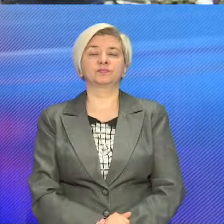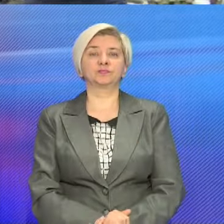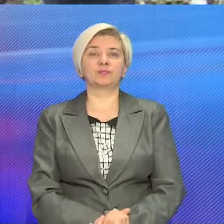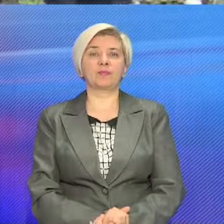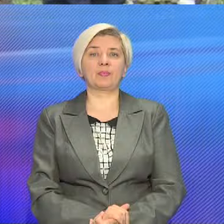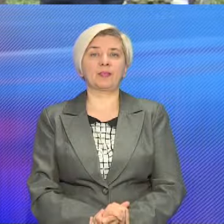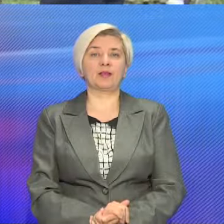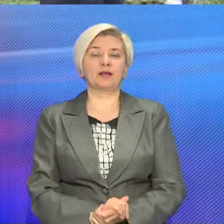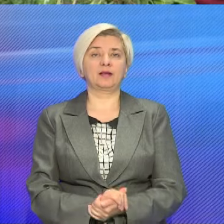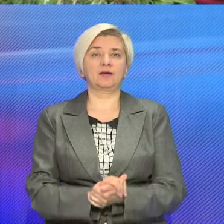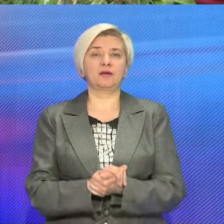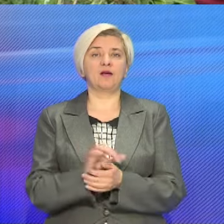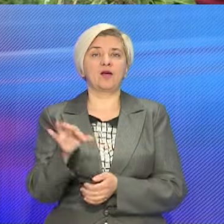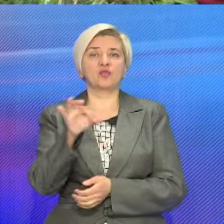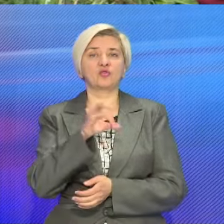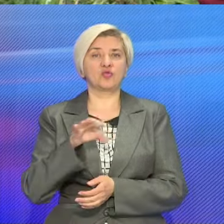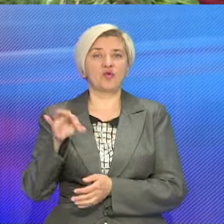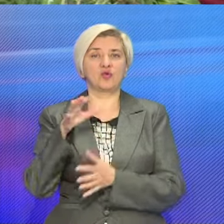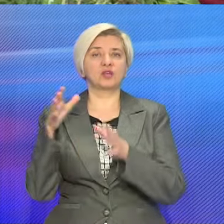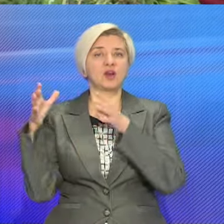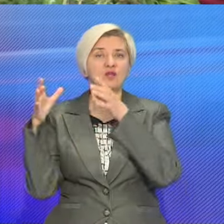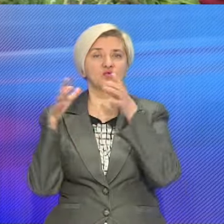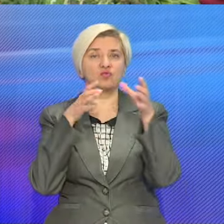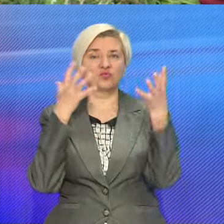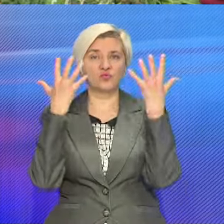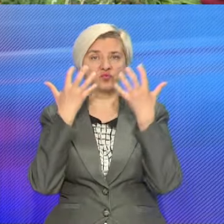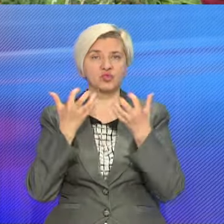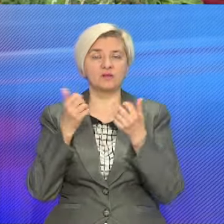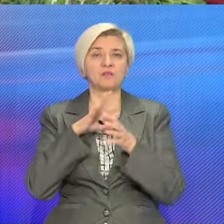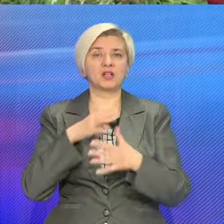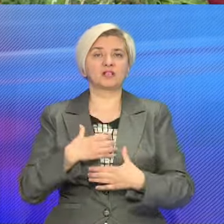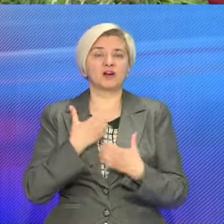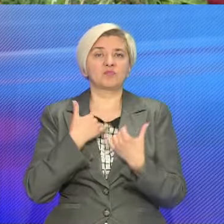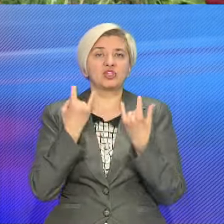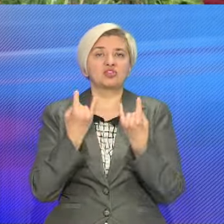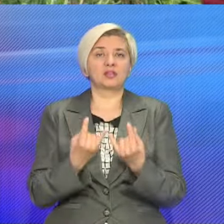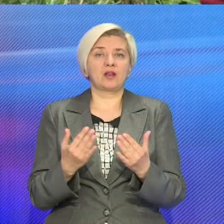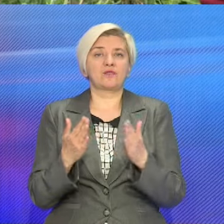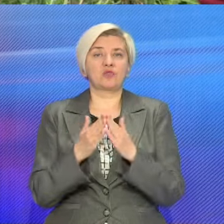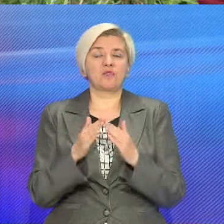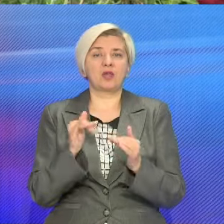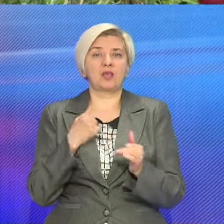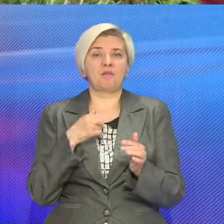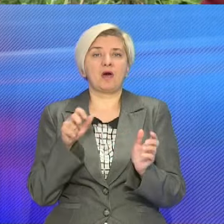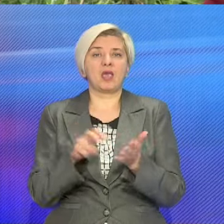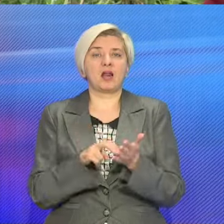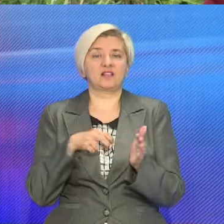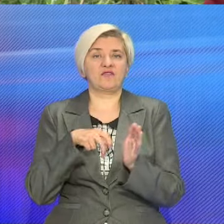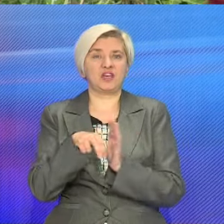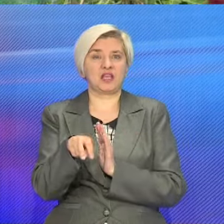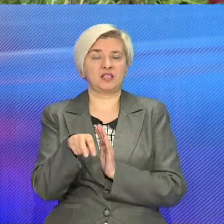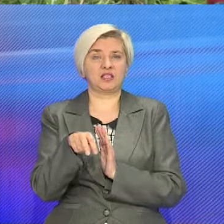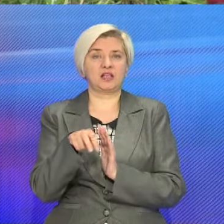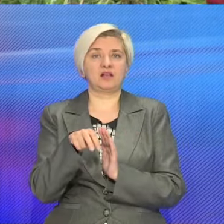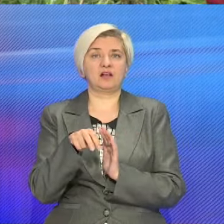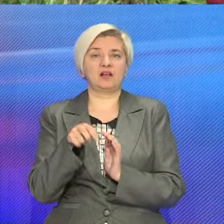Это надвигалось оттуда, с озера, такие тучи, это было страшно. Мы сидели в доме, и мы не вообще боялись просто двигаться.